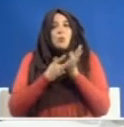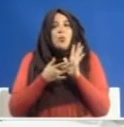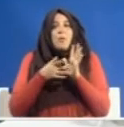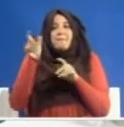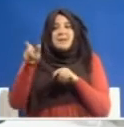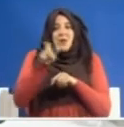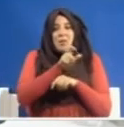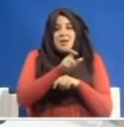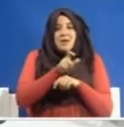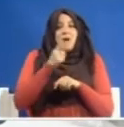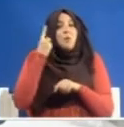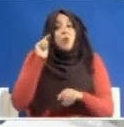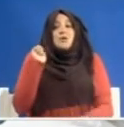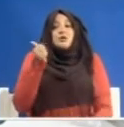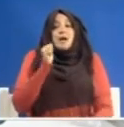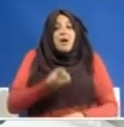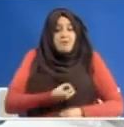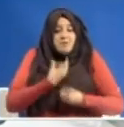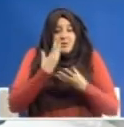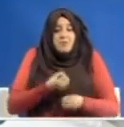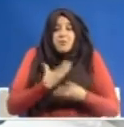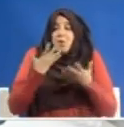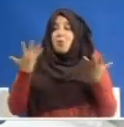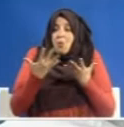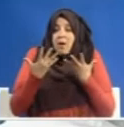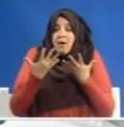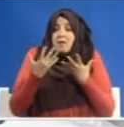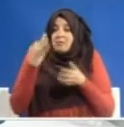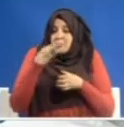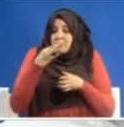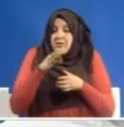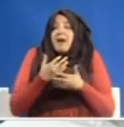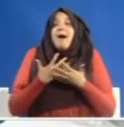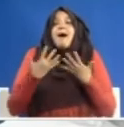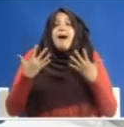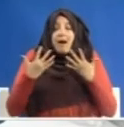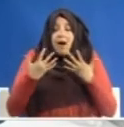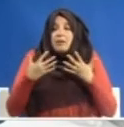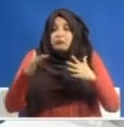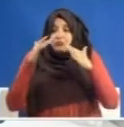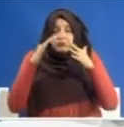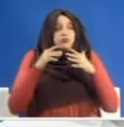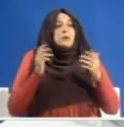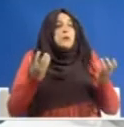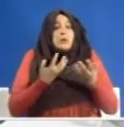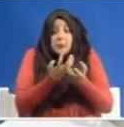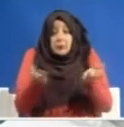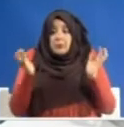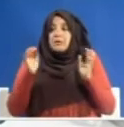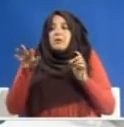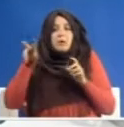كل واحد يدلي بالمعطيات التي يملكها يومها، نعطي الرأي الذي نراه